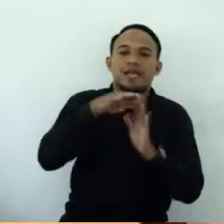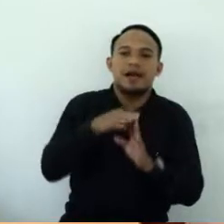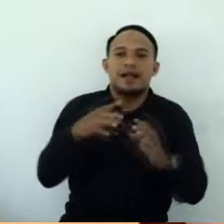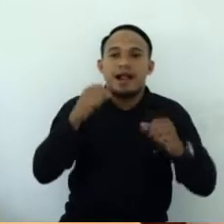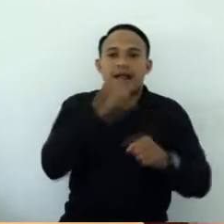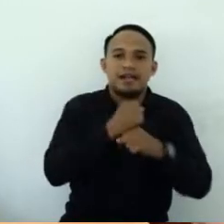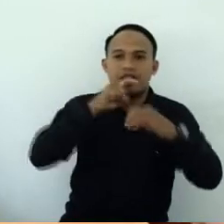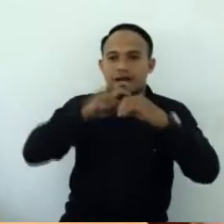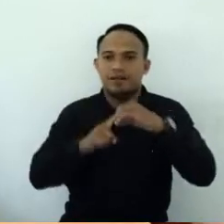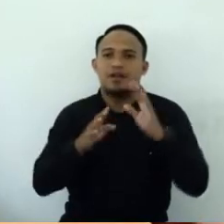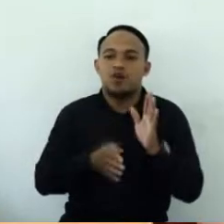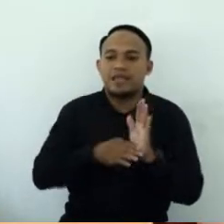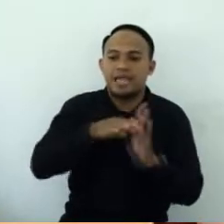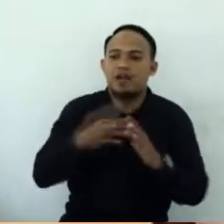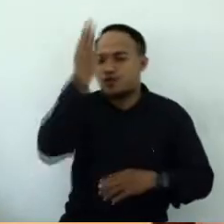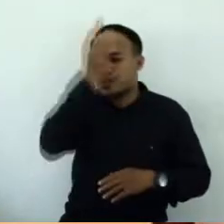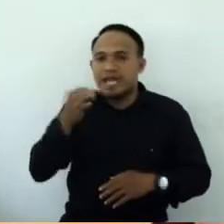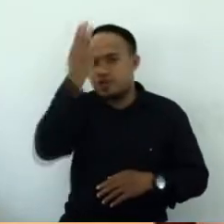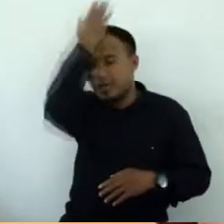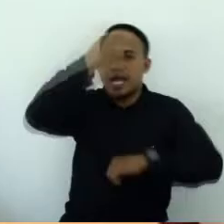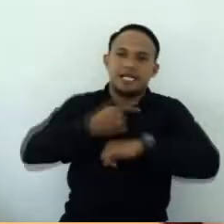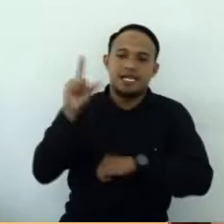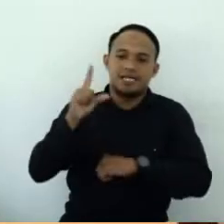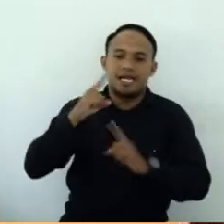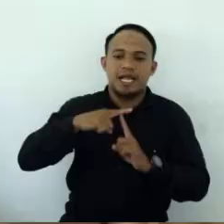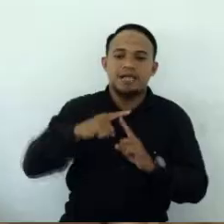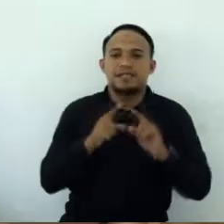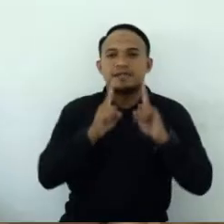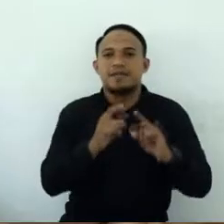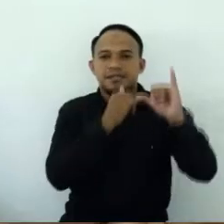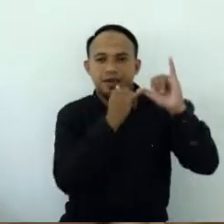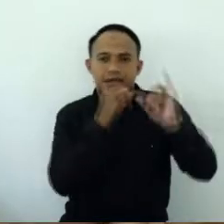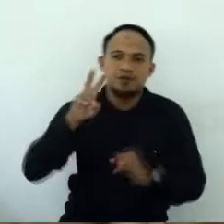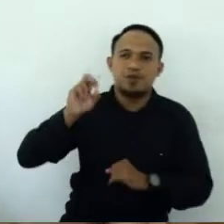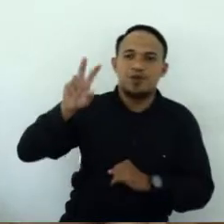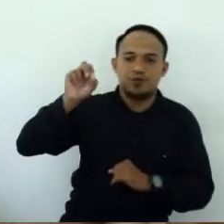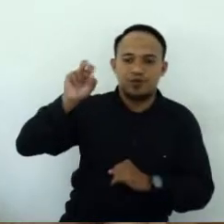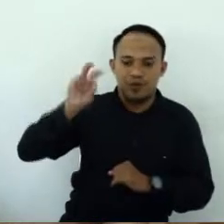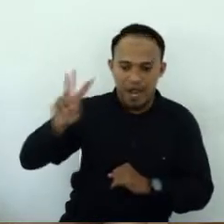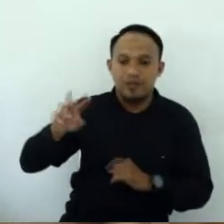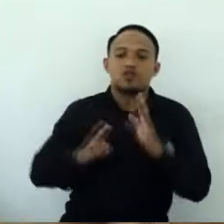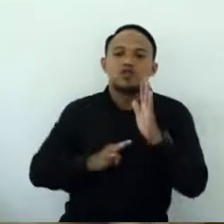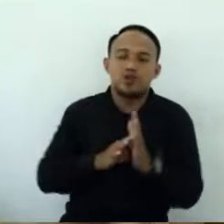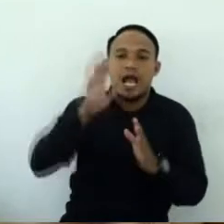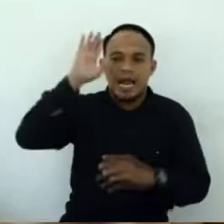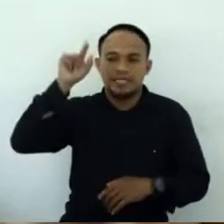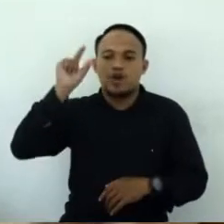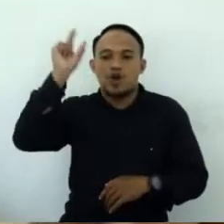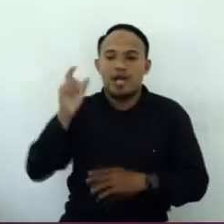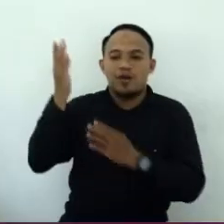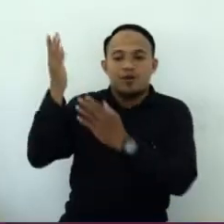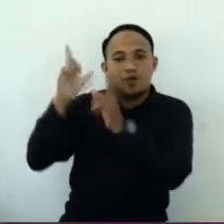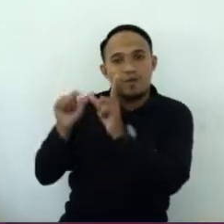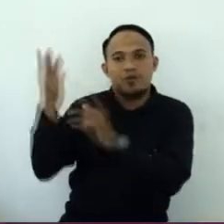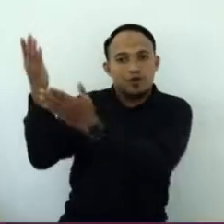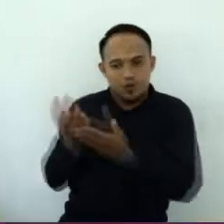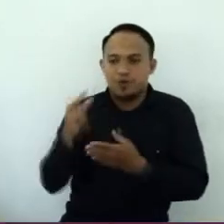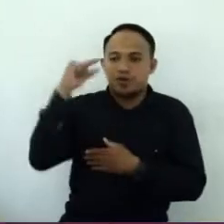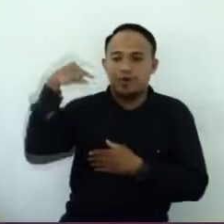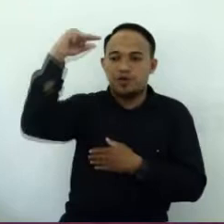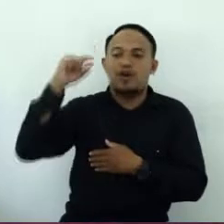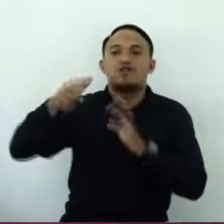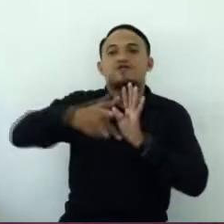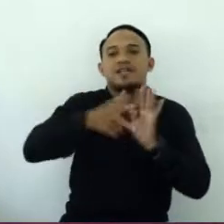Gorontalo Haji Idris rahim di Hotel Grand key Kota Gorontalo pada Selasa 11 Jan 2012